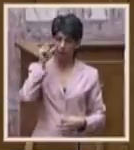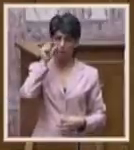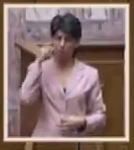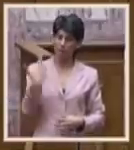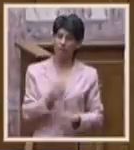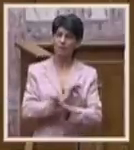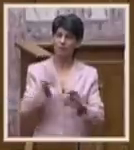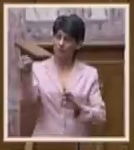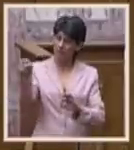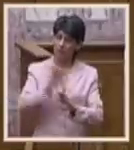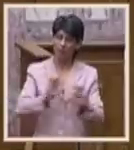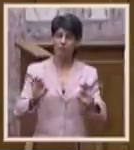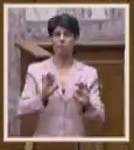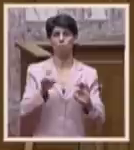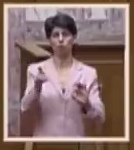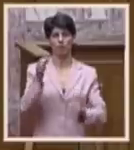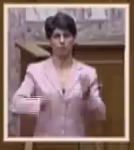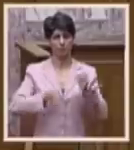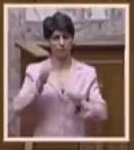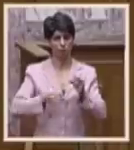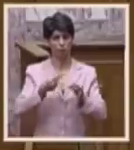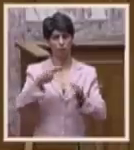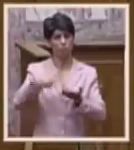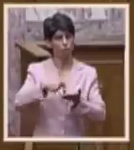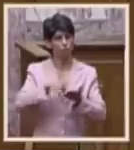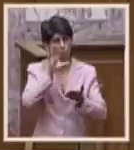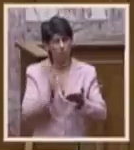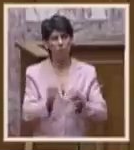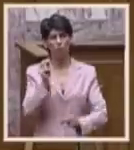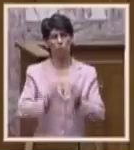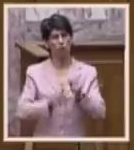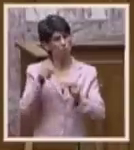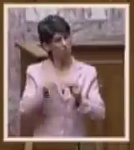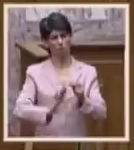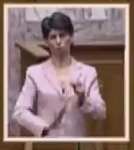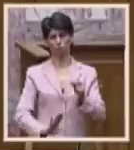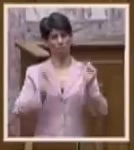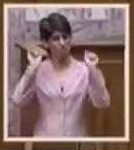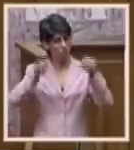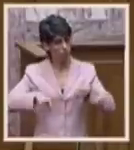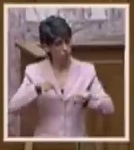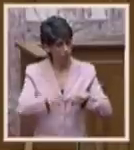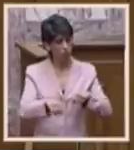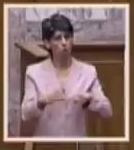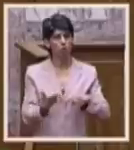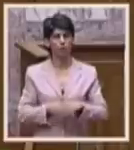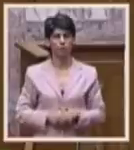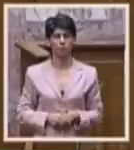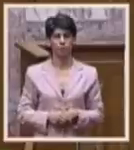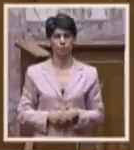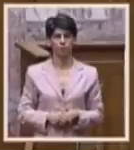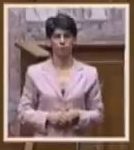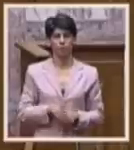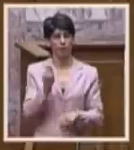συνδιαπραγματευτούμε, το πραγματικό πρόβλημα στην Ελλάδα είναι αυτό. Ας συμφωνήσουμε λοιπόν εδώ ότι να